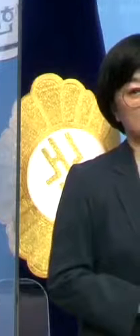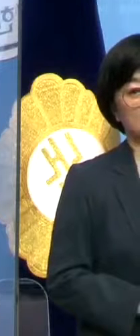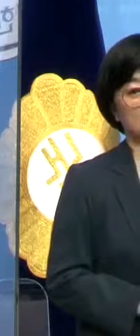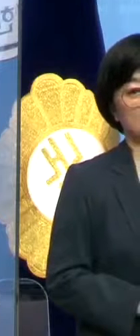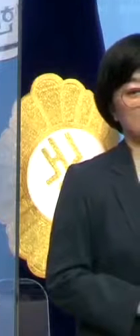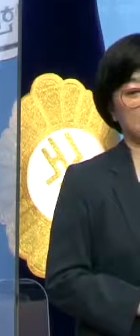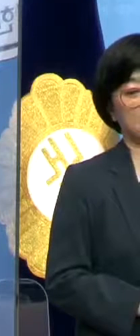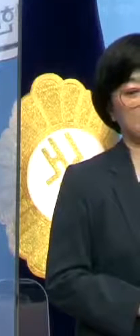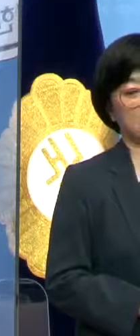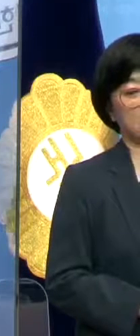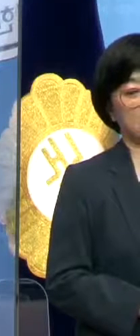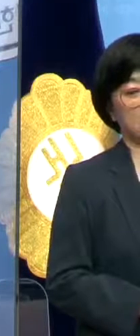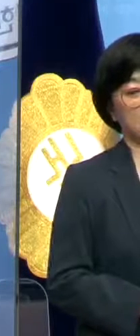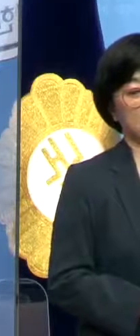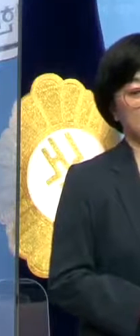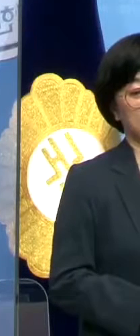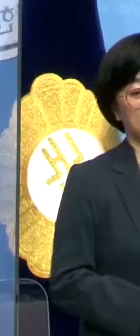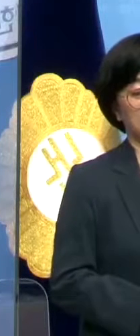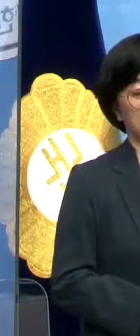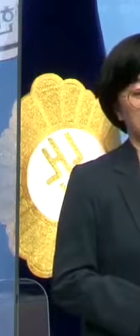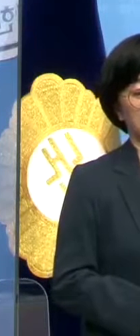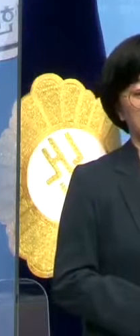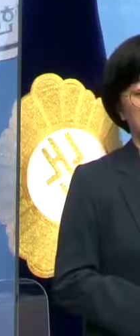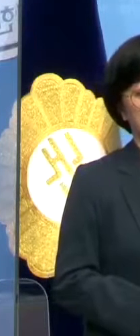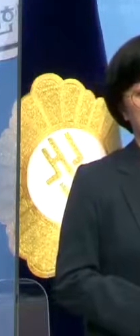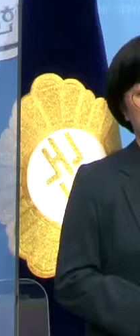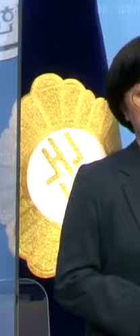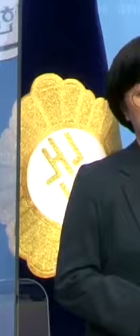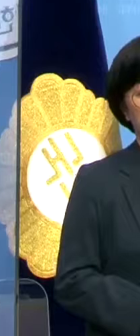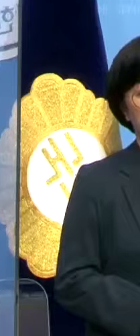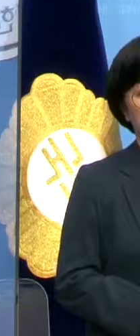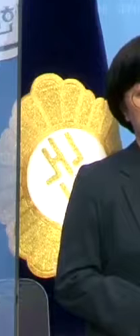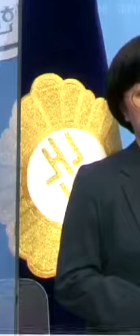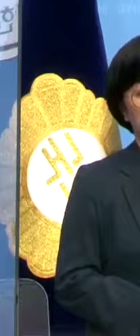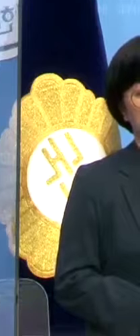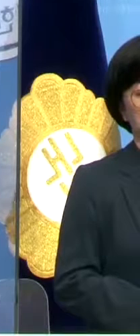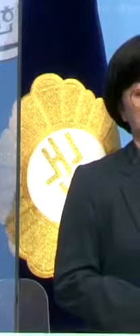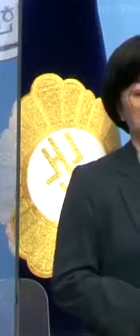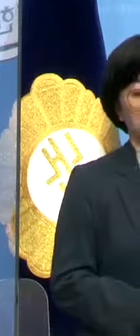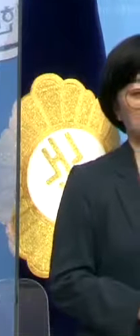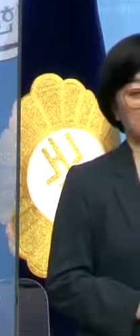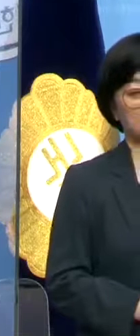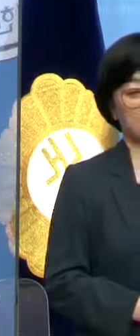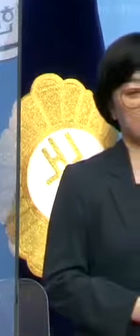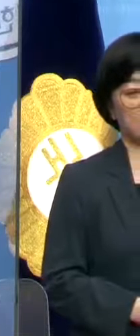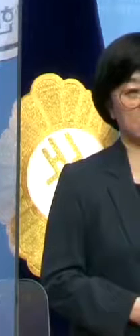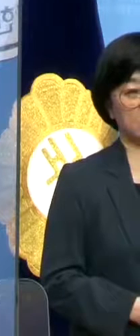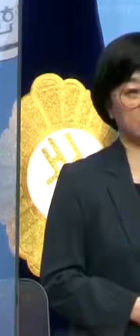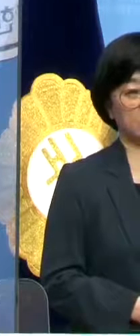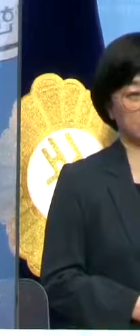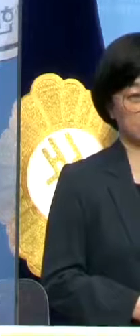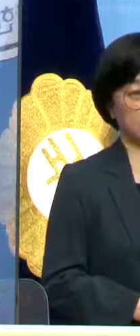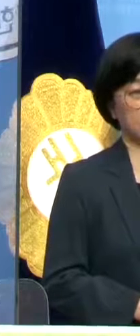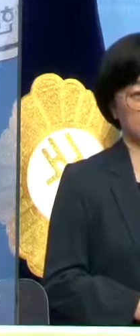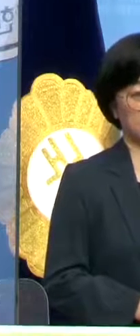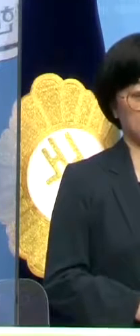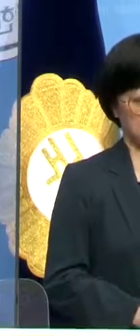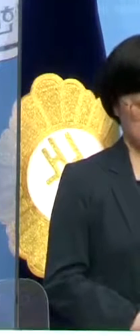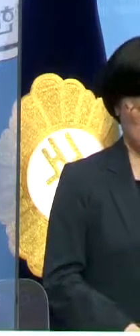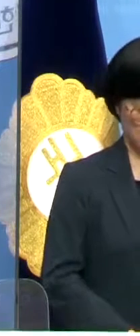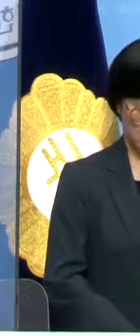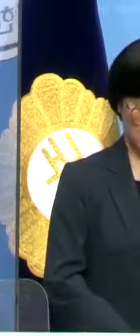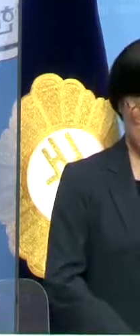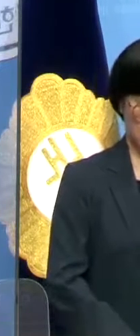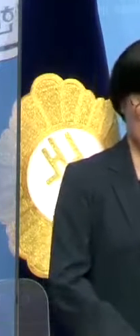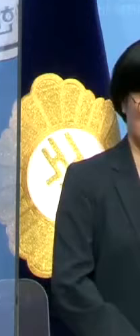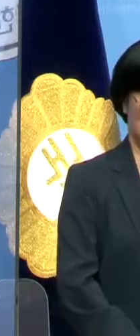안티 우나 ost 인 모든 일이 예수 벌 우연 없고 왠 이후에 누가 컵이 아이라이너 라이너 코